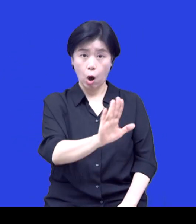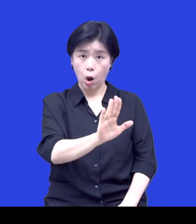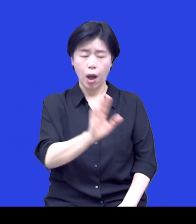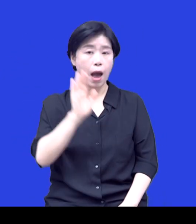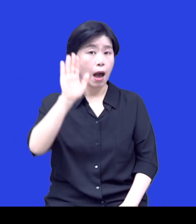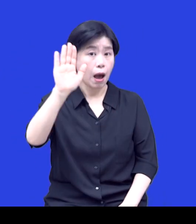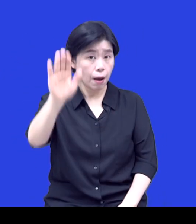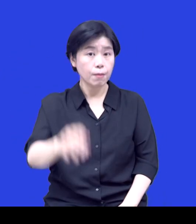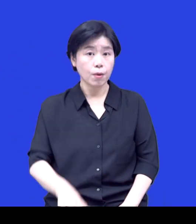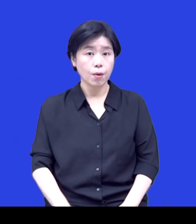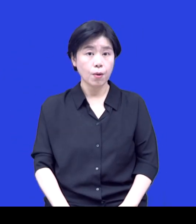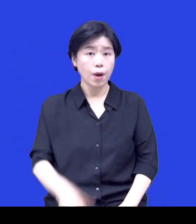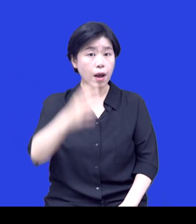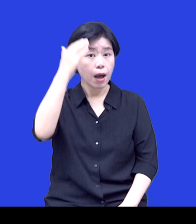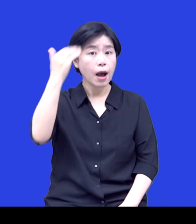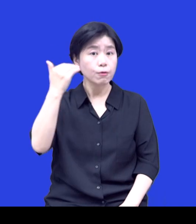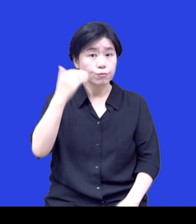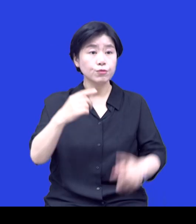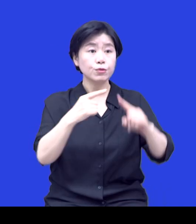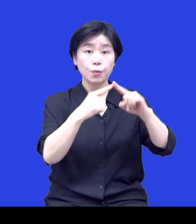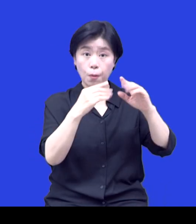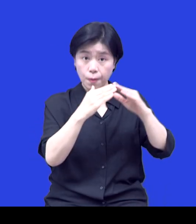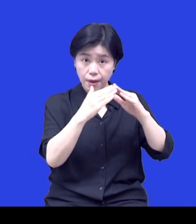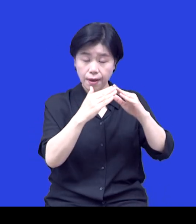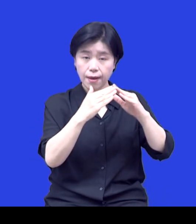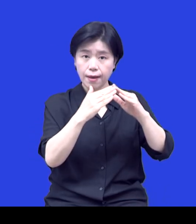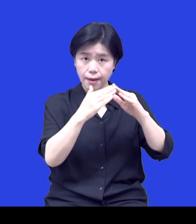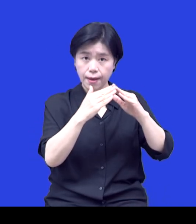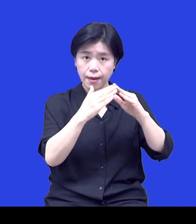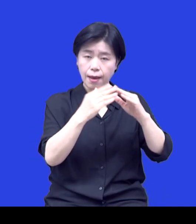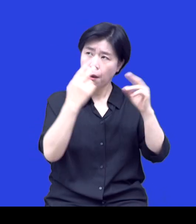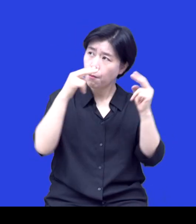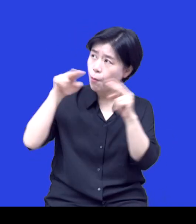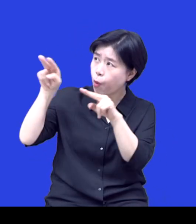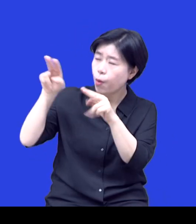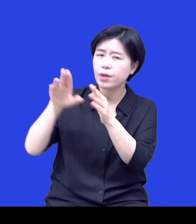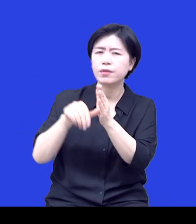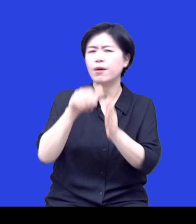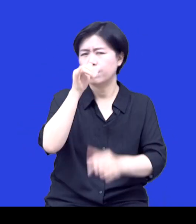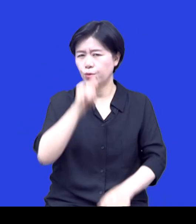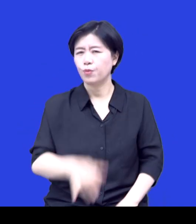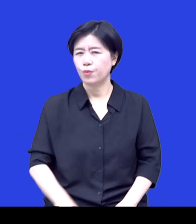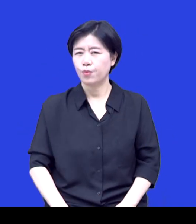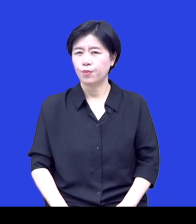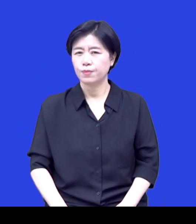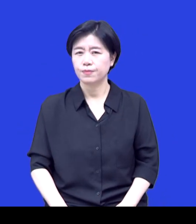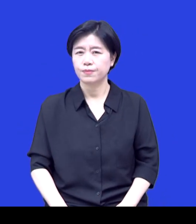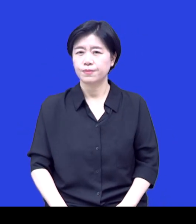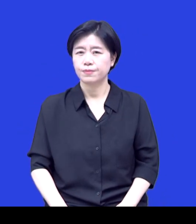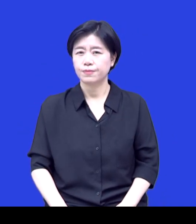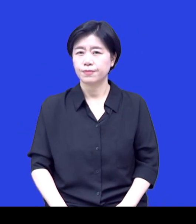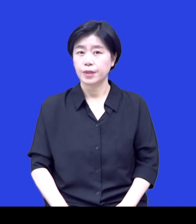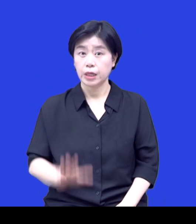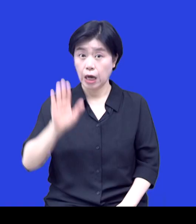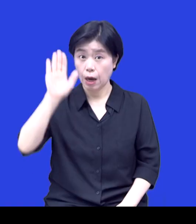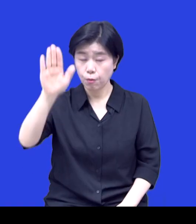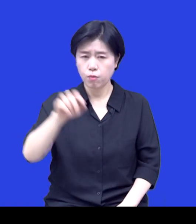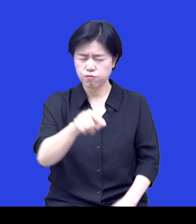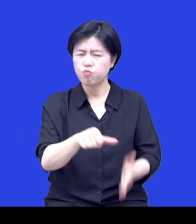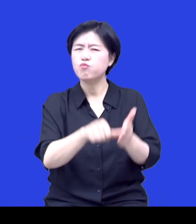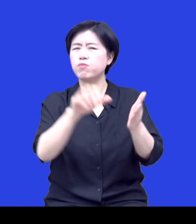글을 한국교회 모든 교인들이 읽을 때가 올 텐데 그때는 이때 쓴